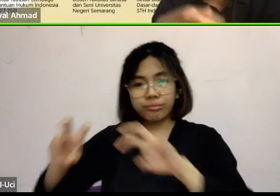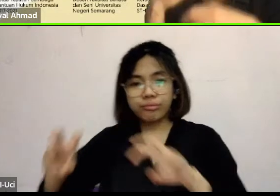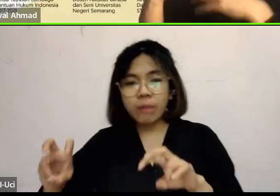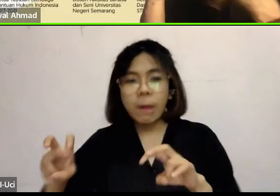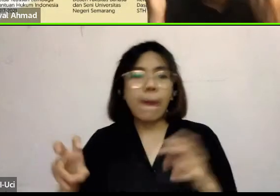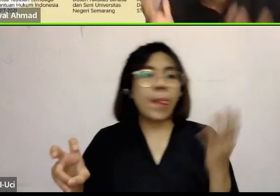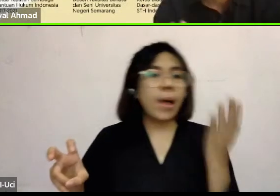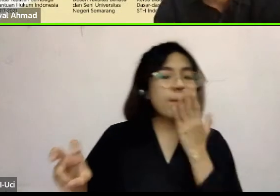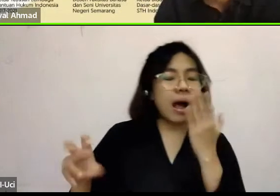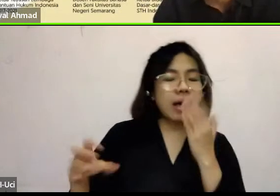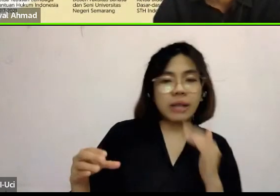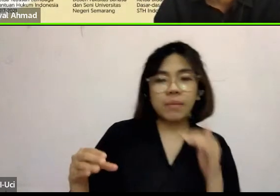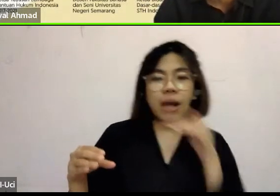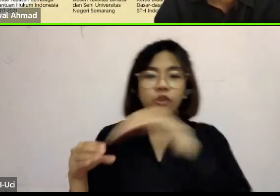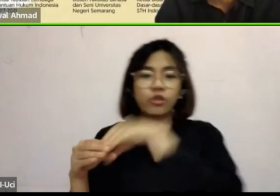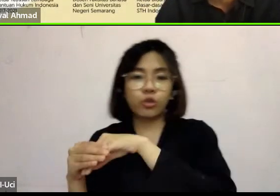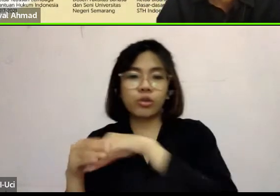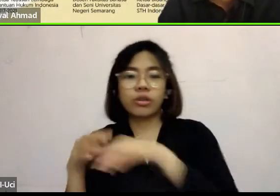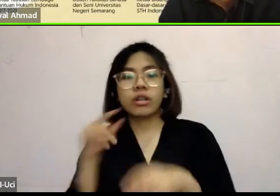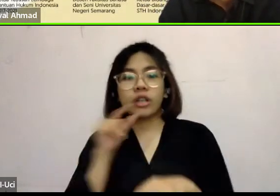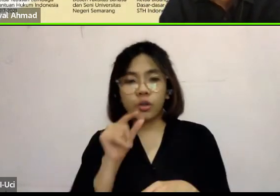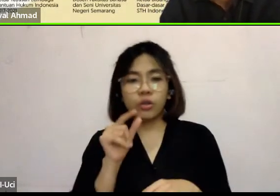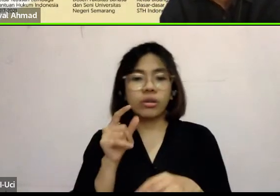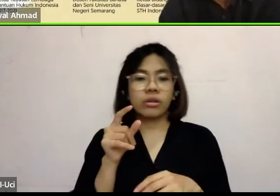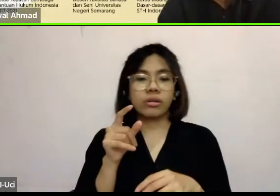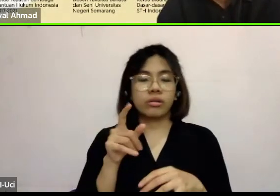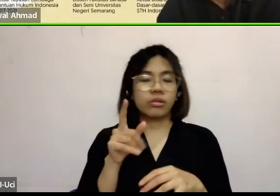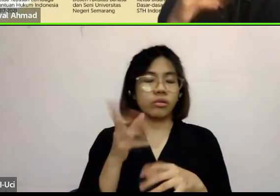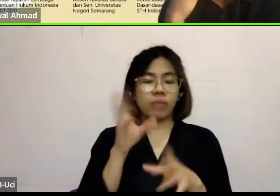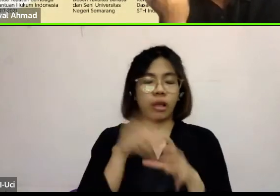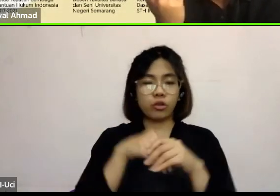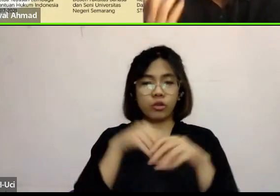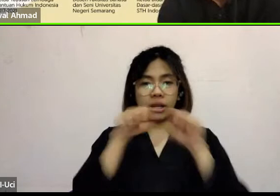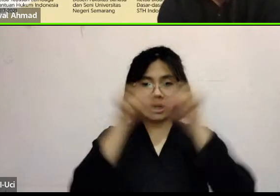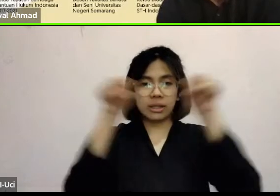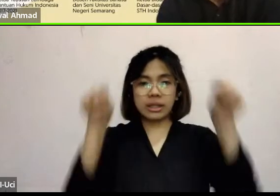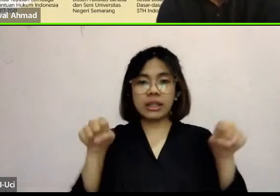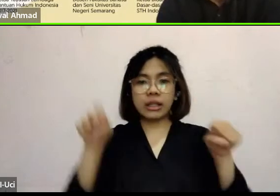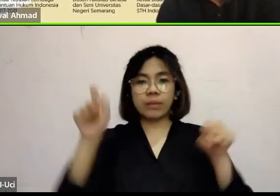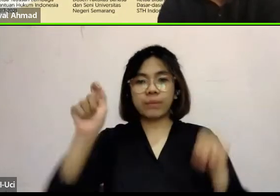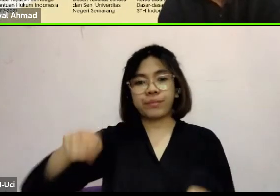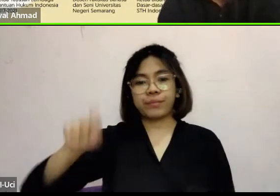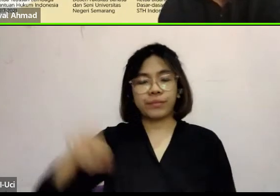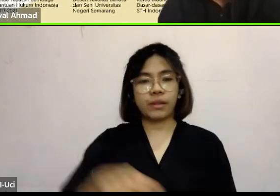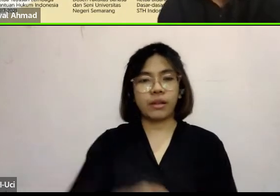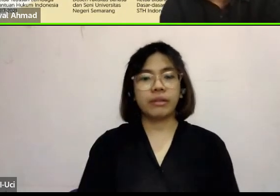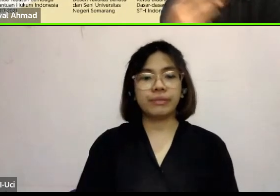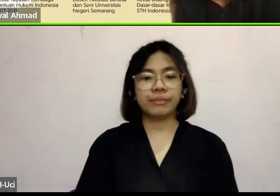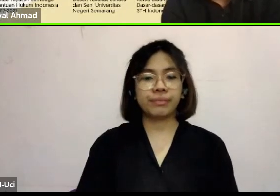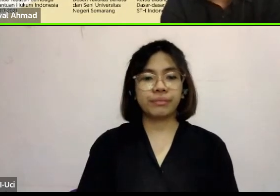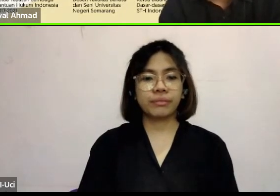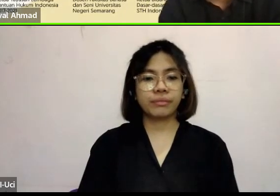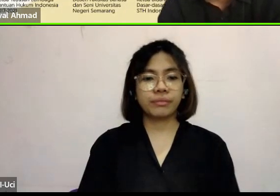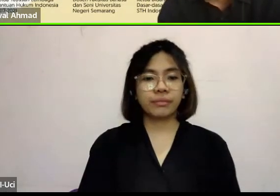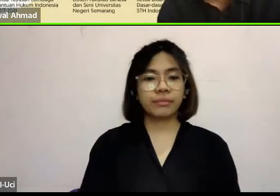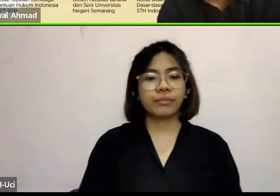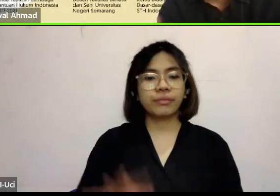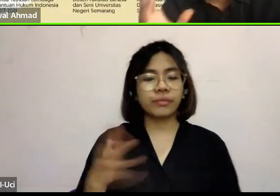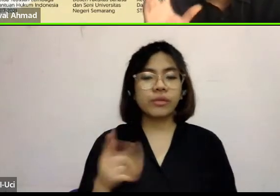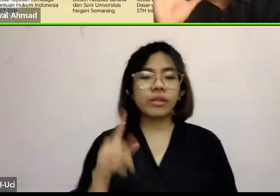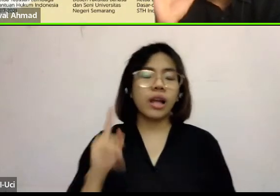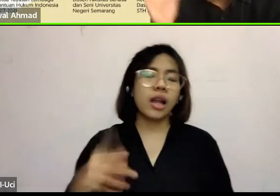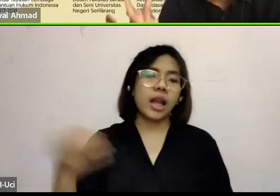mengucap putih yang disebut sebagai sistem hukum itu sendiri dari kode nah tapi ada juga yang Ngelihat dia dengan